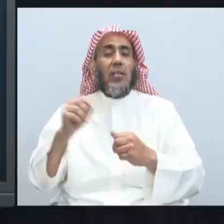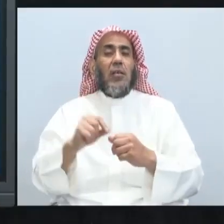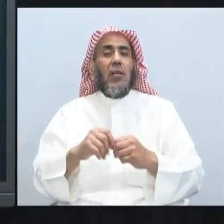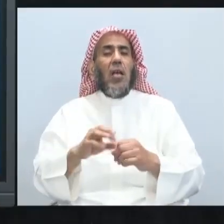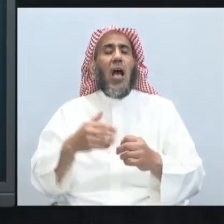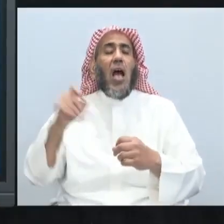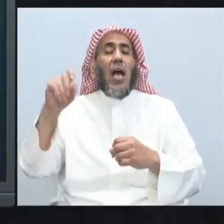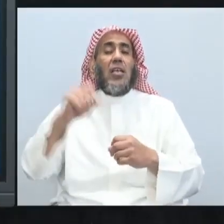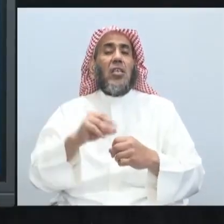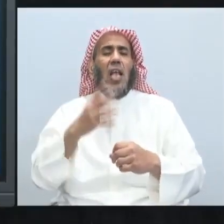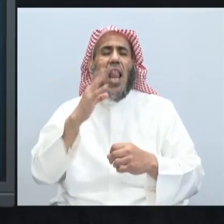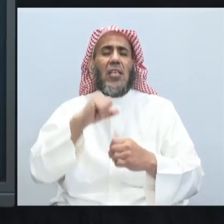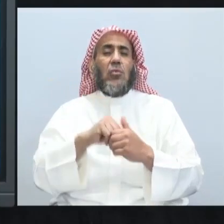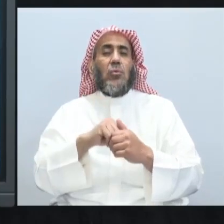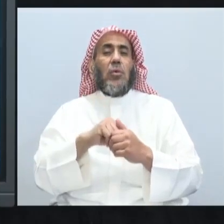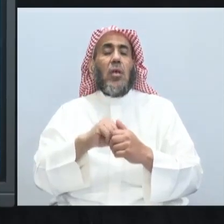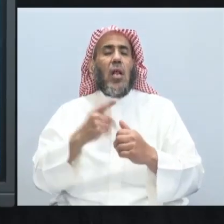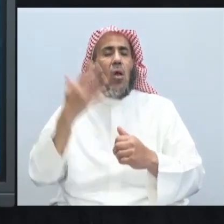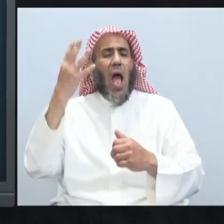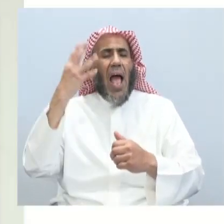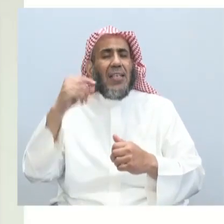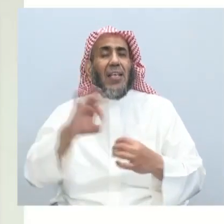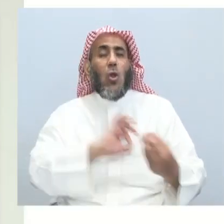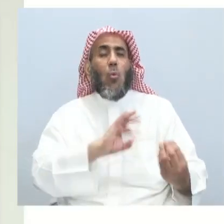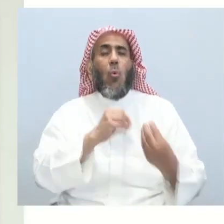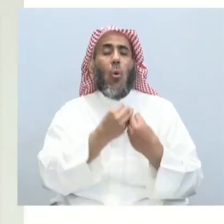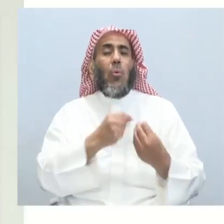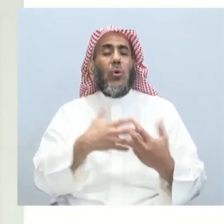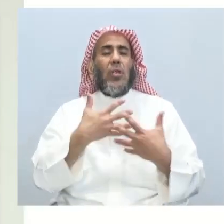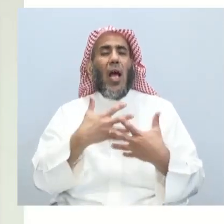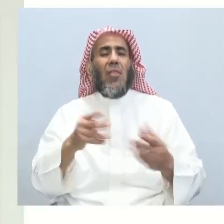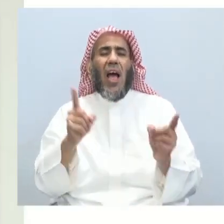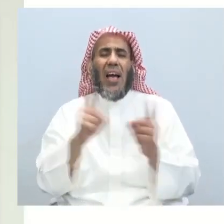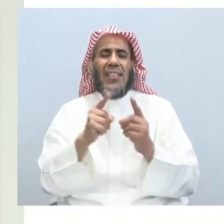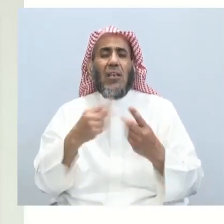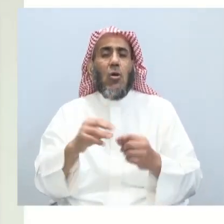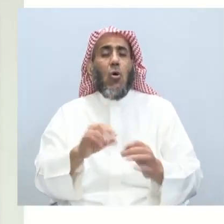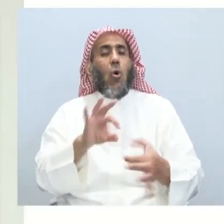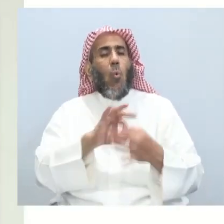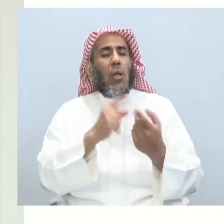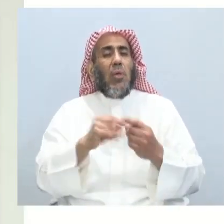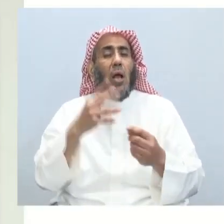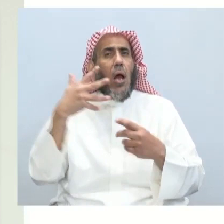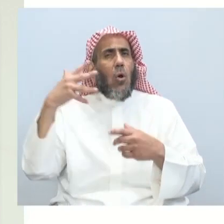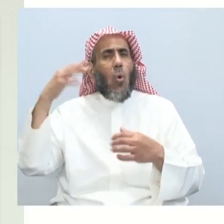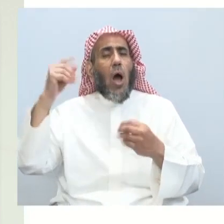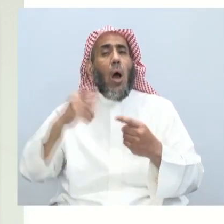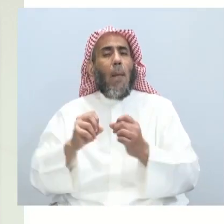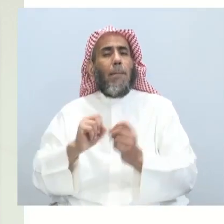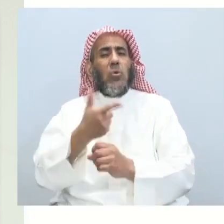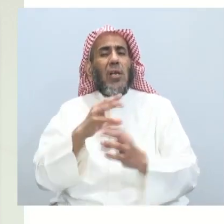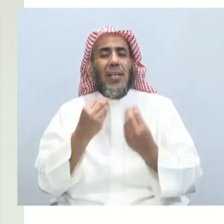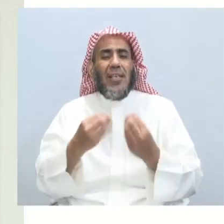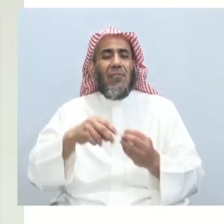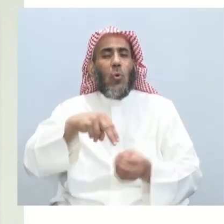هاجرتي لست لست انسى الهوى وحبا تقضى قصير الاجل وعهدا مضى كالرؤيا مسرعا لطيف